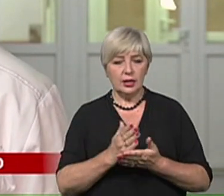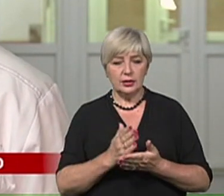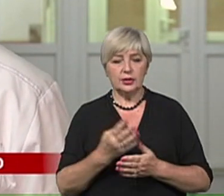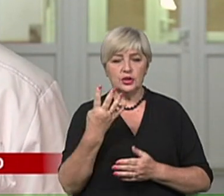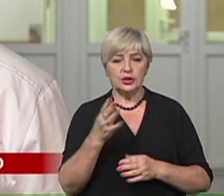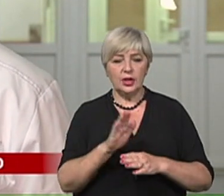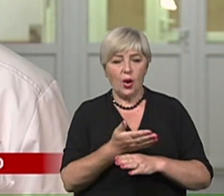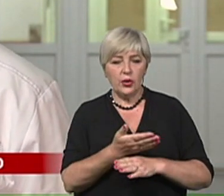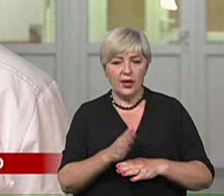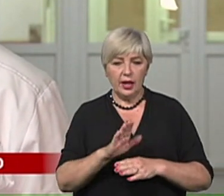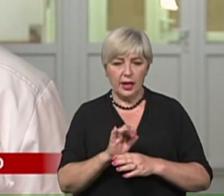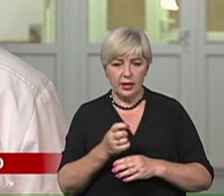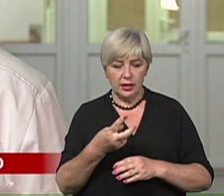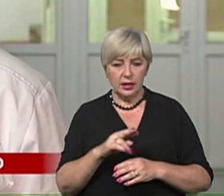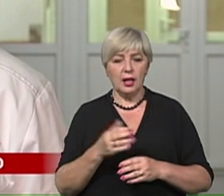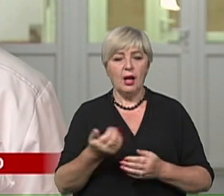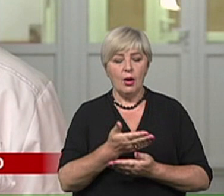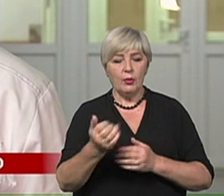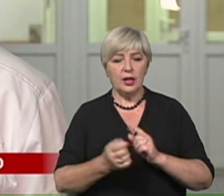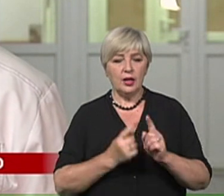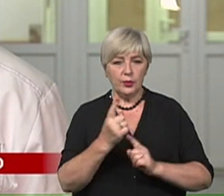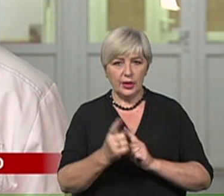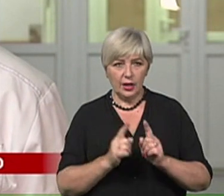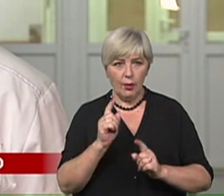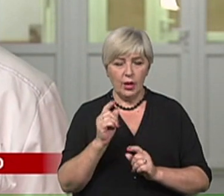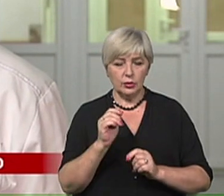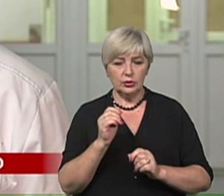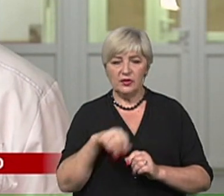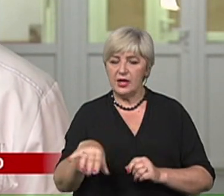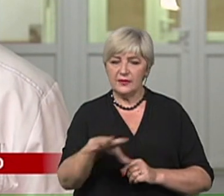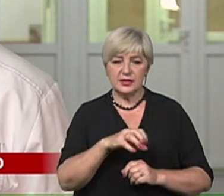відділення, і ми їх переоборудовали